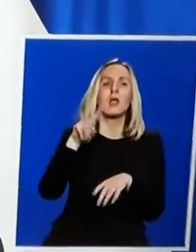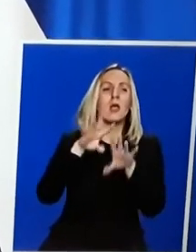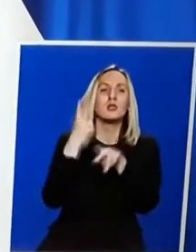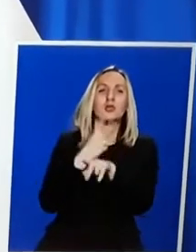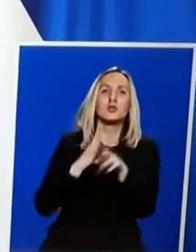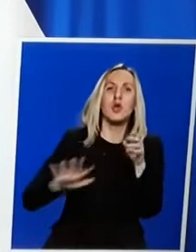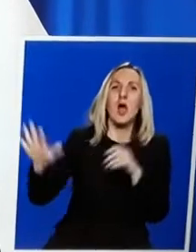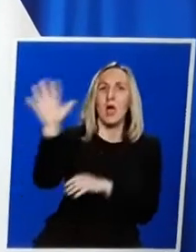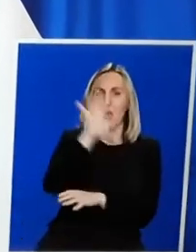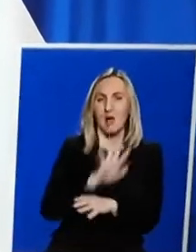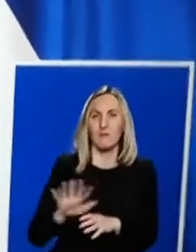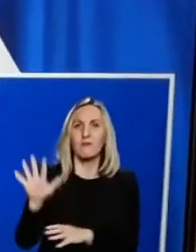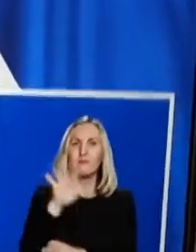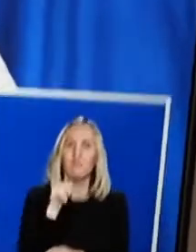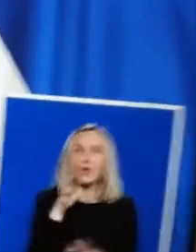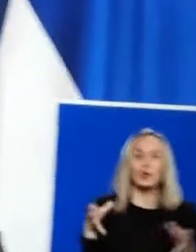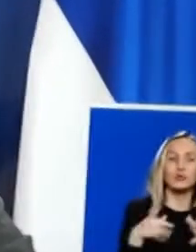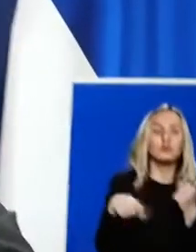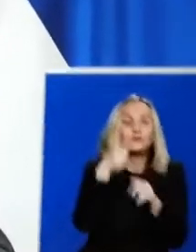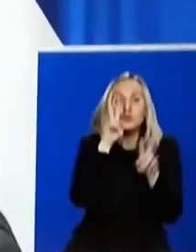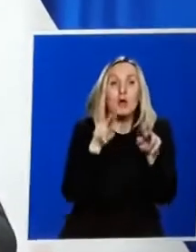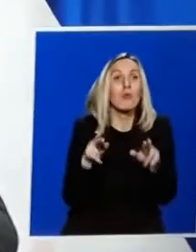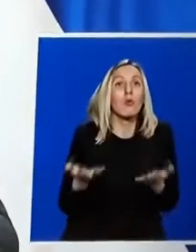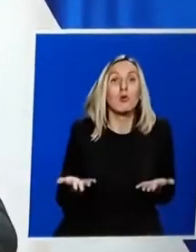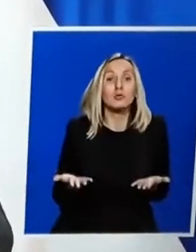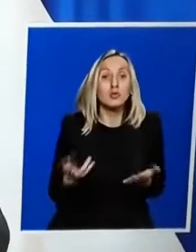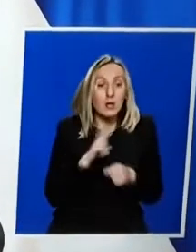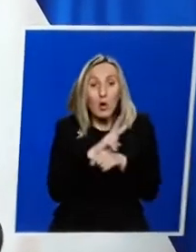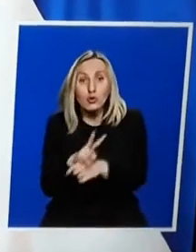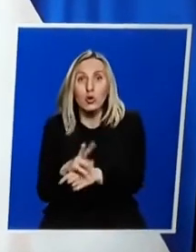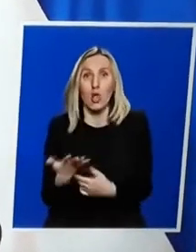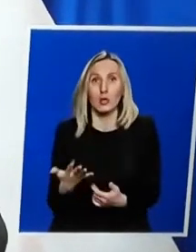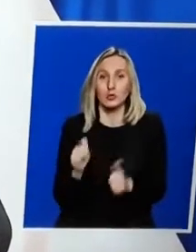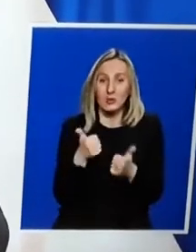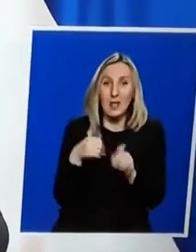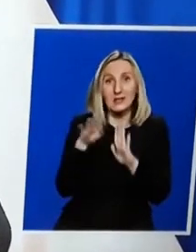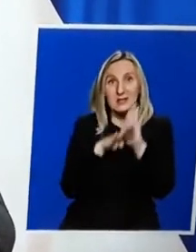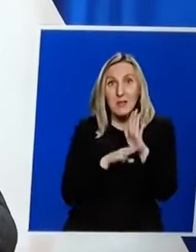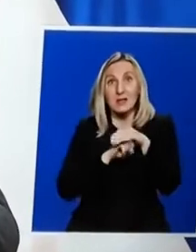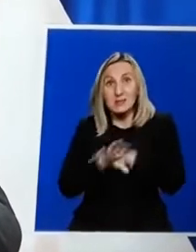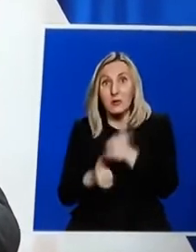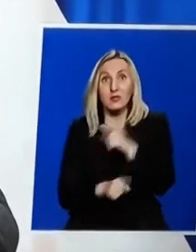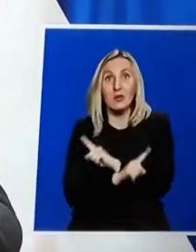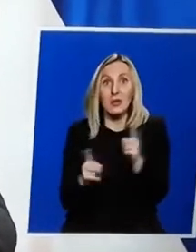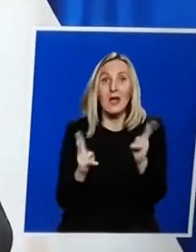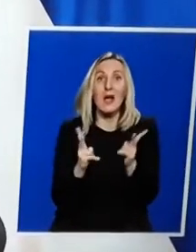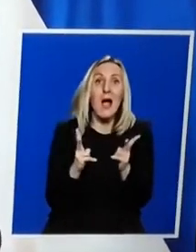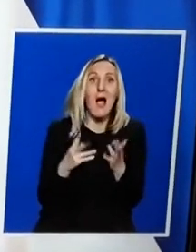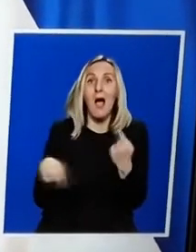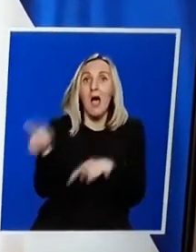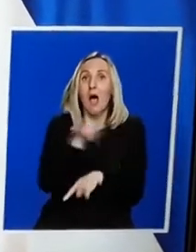i kompletno društvo u stanju da i kontroliše da li se mere sprovode ili ne i kako se sprovode.